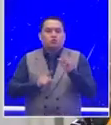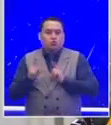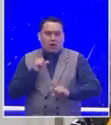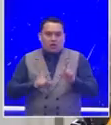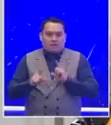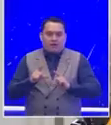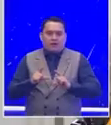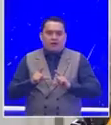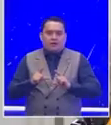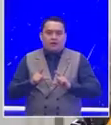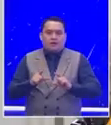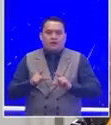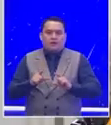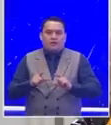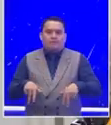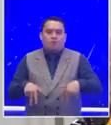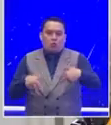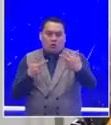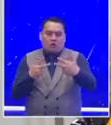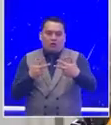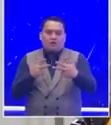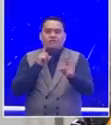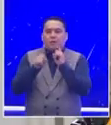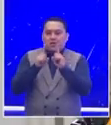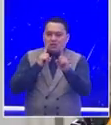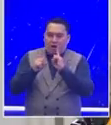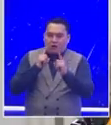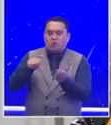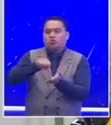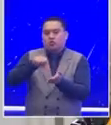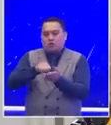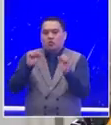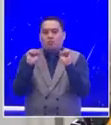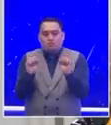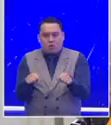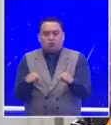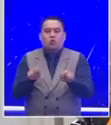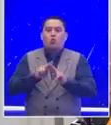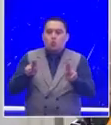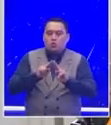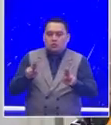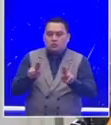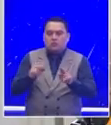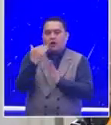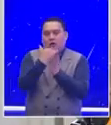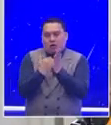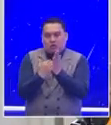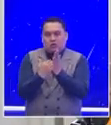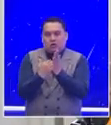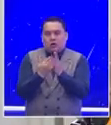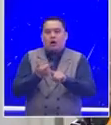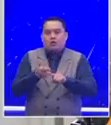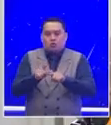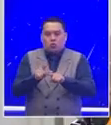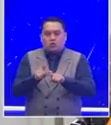в онлайн-режиме участвовать в вебинарах, различных конференциях. Преподаватели, согласно расписанию,